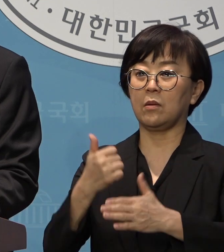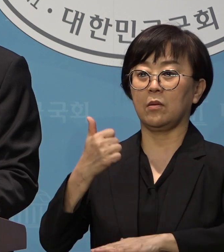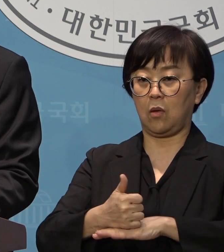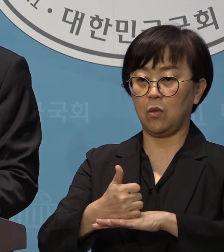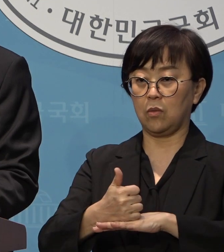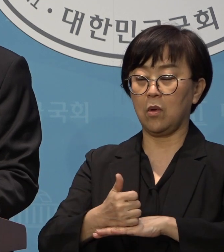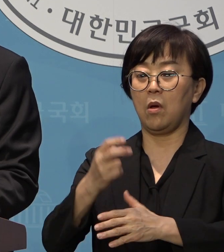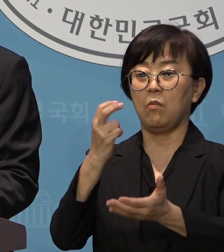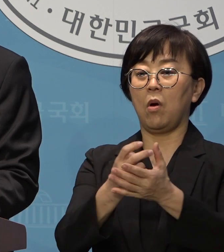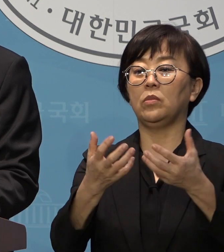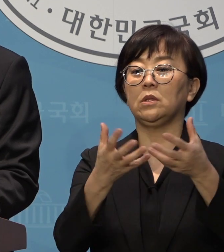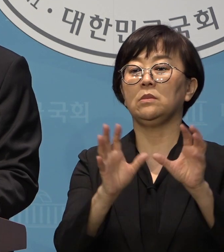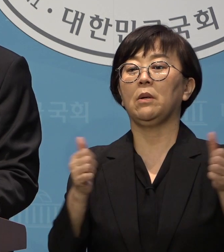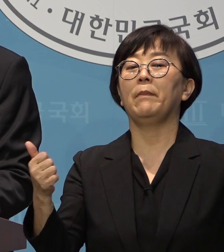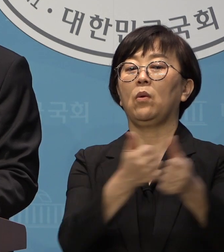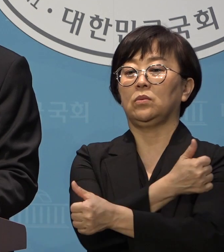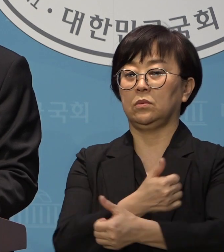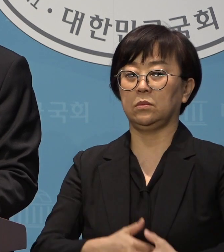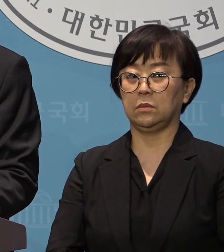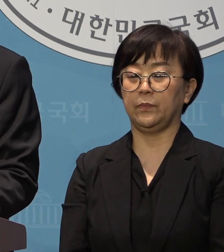결론은 법무팀장 교체였습니다.